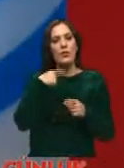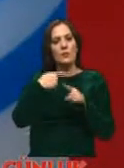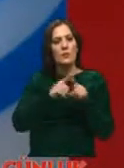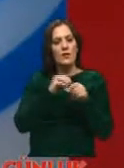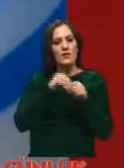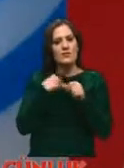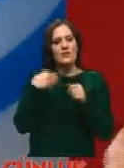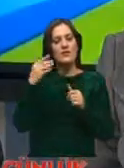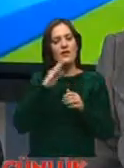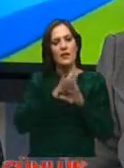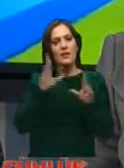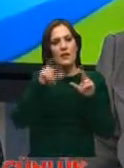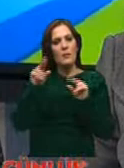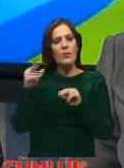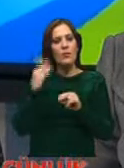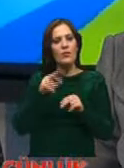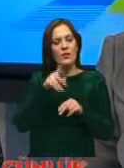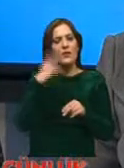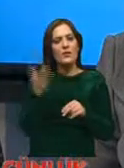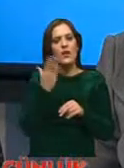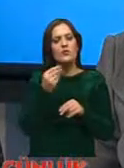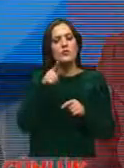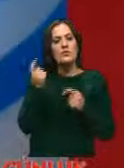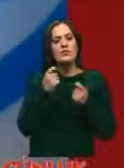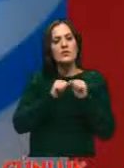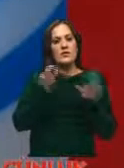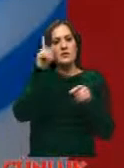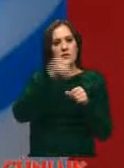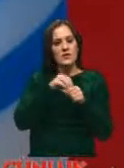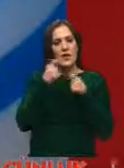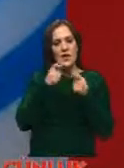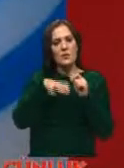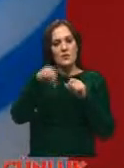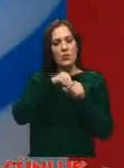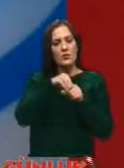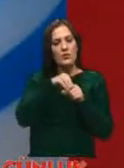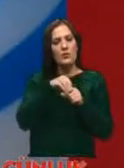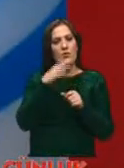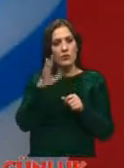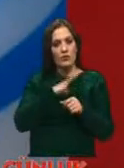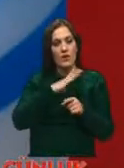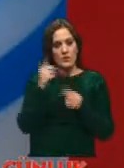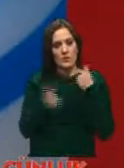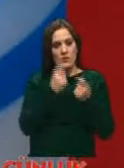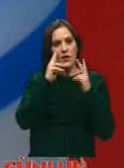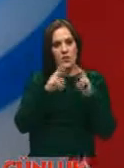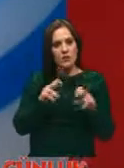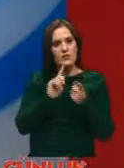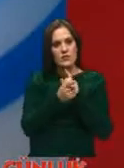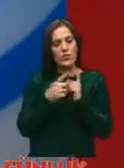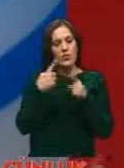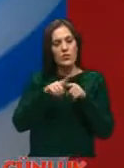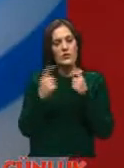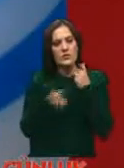paydaşlar tamamlanıyor gibi görünüyor. Evet. Öyle değil mi? Evet. Daha çok bu işin yayılması için eğitim bölümünde işin var mı çabalarınız, araştırmalarınız,